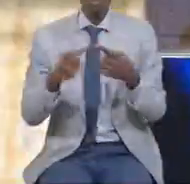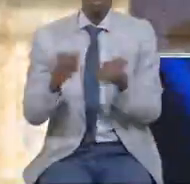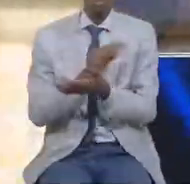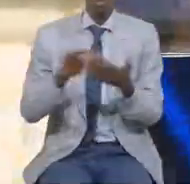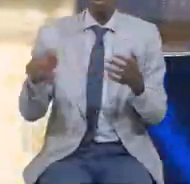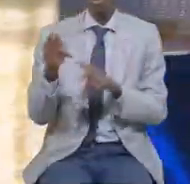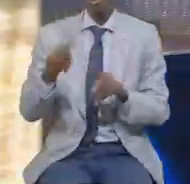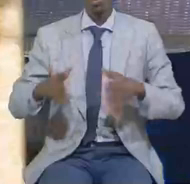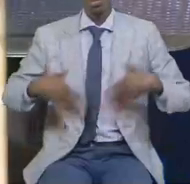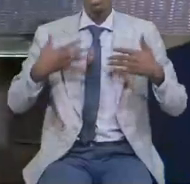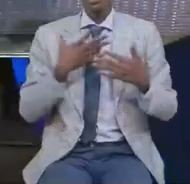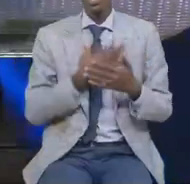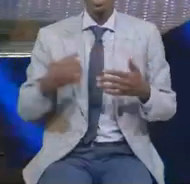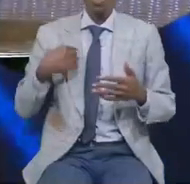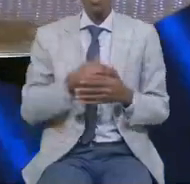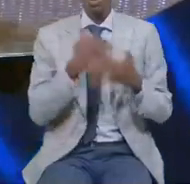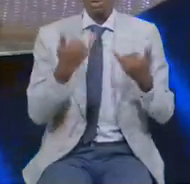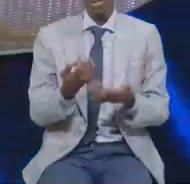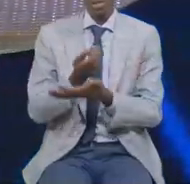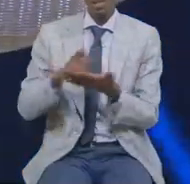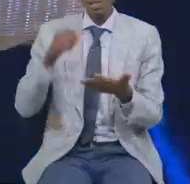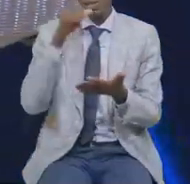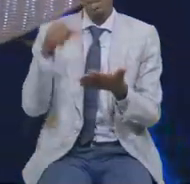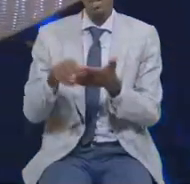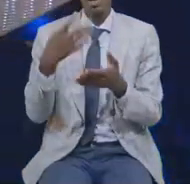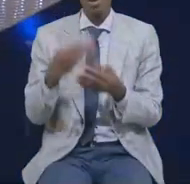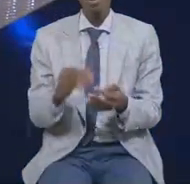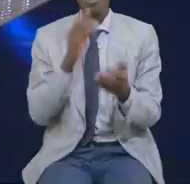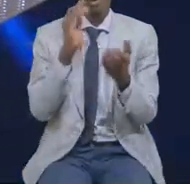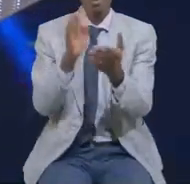écrit une lettre de félicitations,